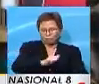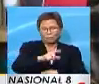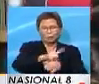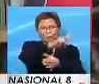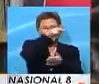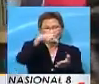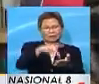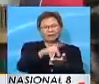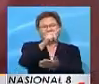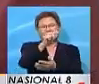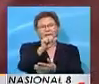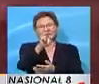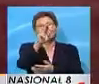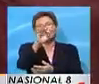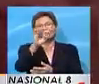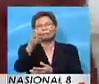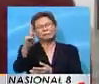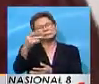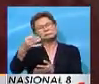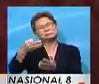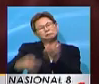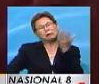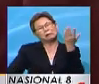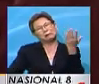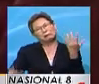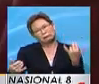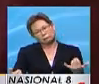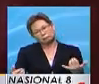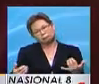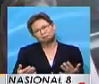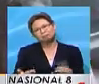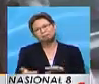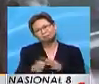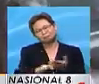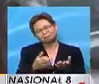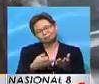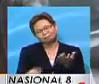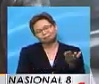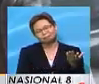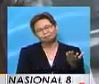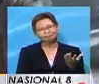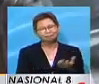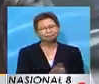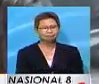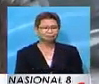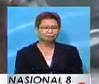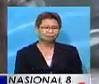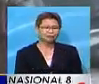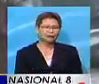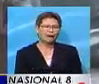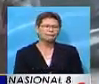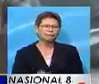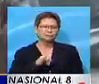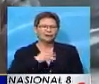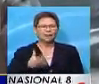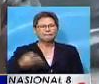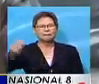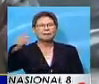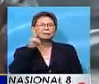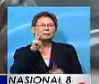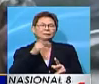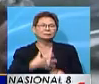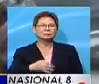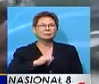dius akhirnya tidak kesampaian balik Langkawi lepas tu saya balik kampunglah Mak